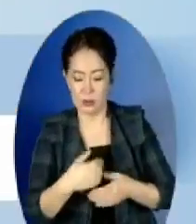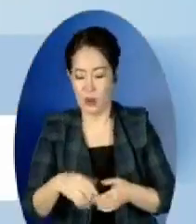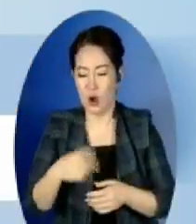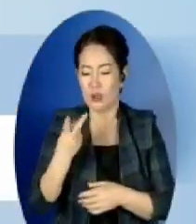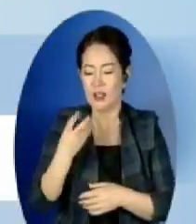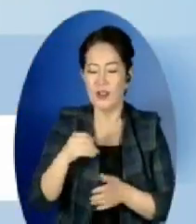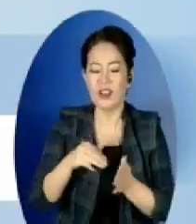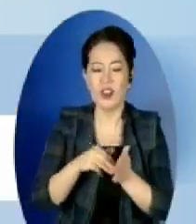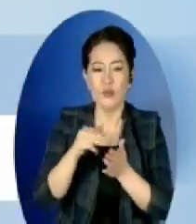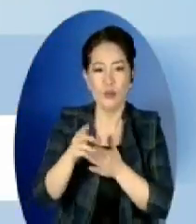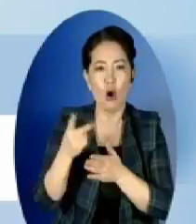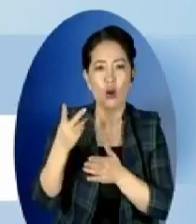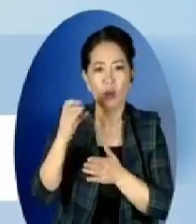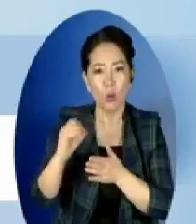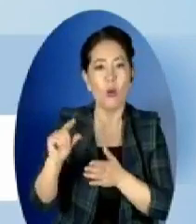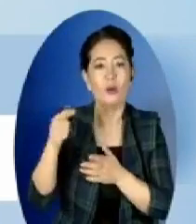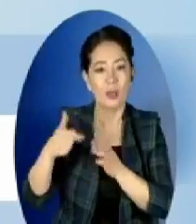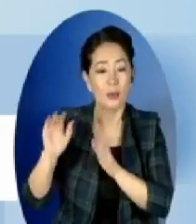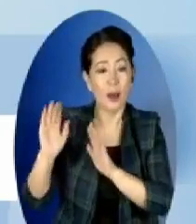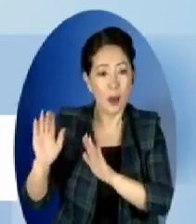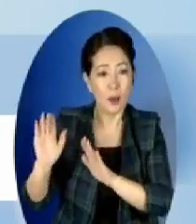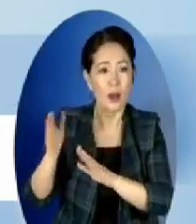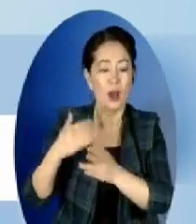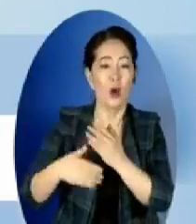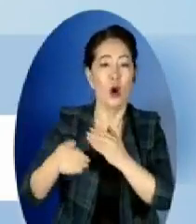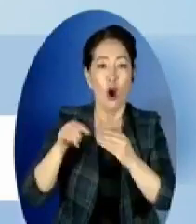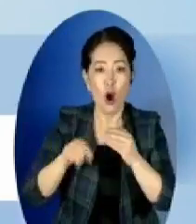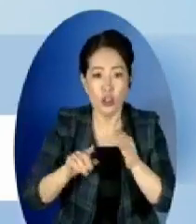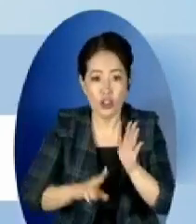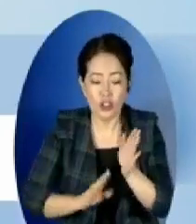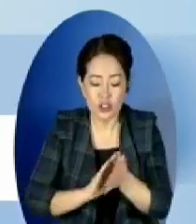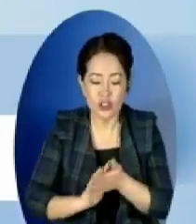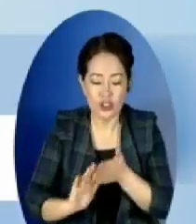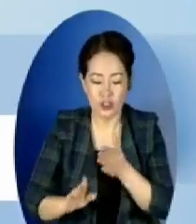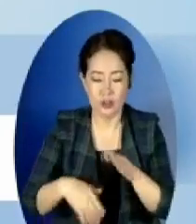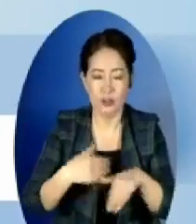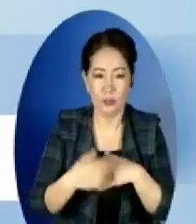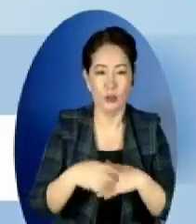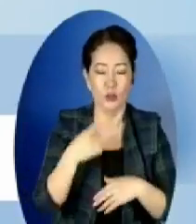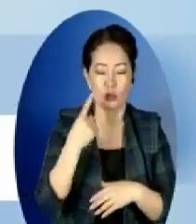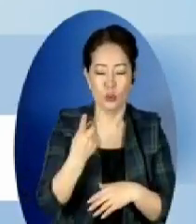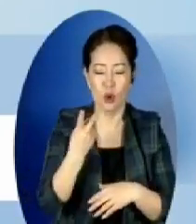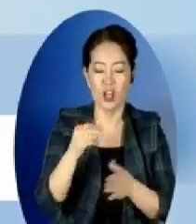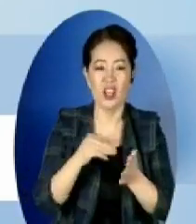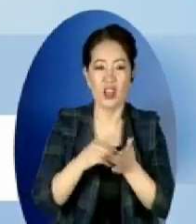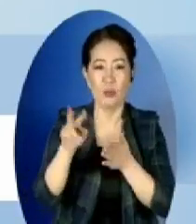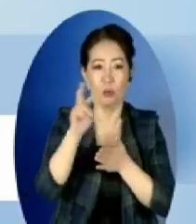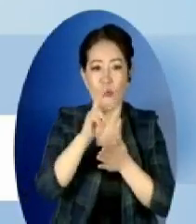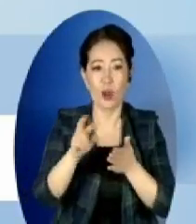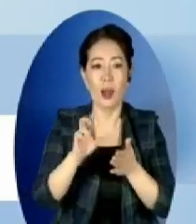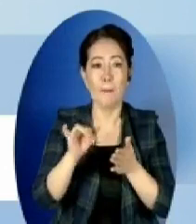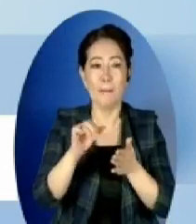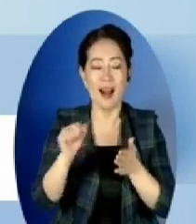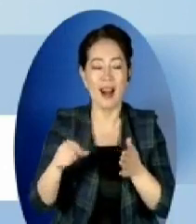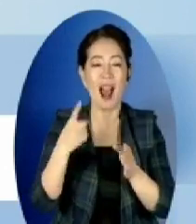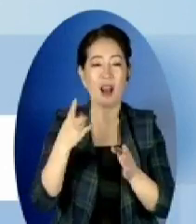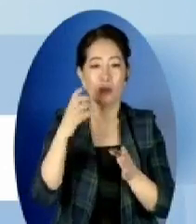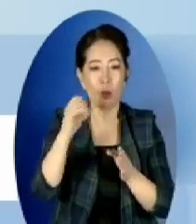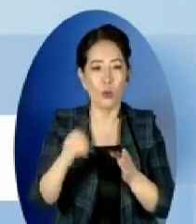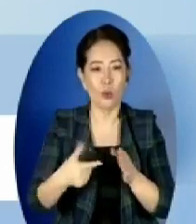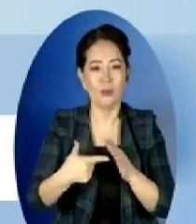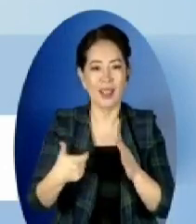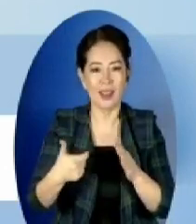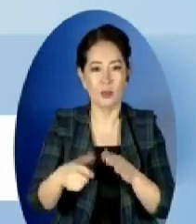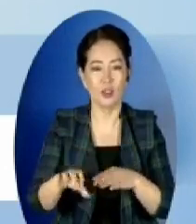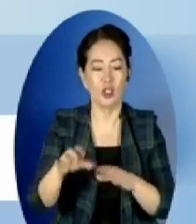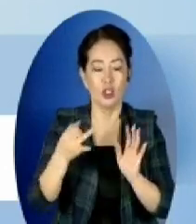тогтоосон 25% татварыг хивээр үлдээж, харин одоо үйлчилж байгаа 120 тэрбум Америк долларын барааны 15%